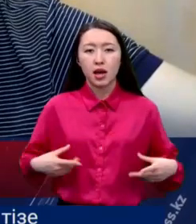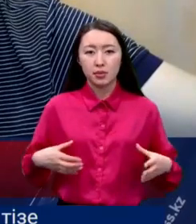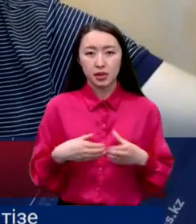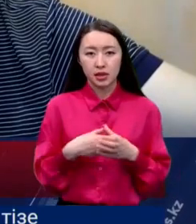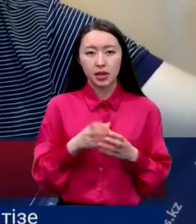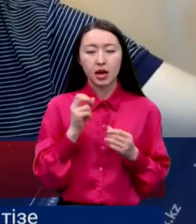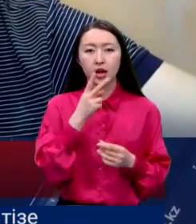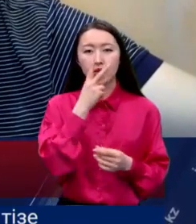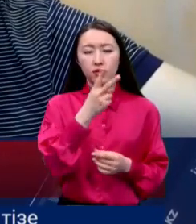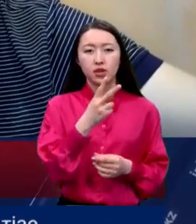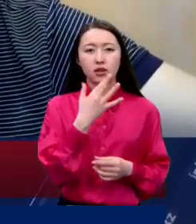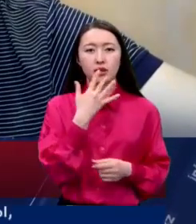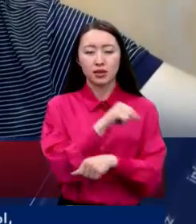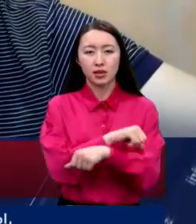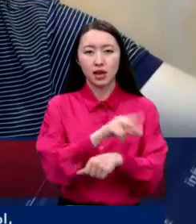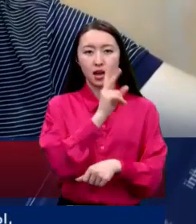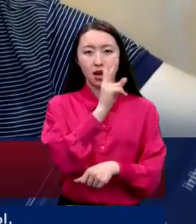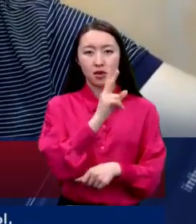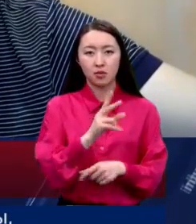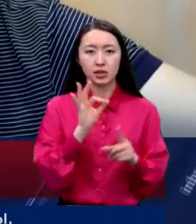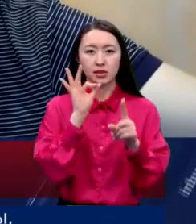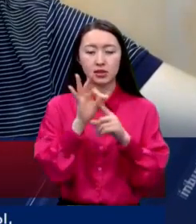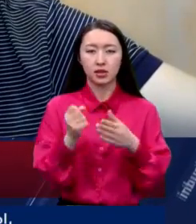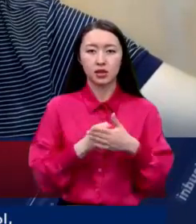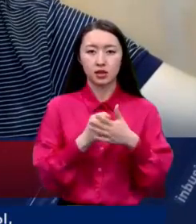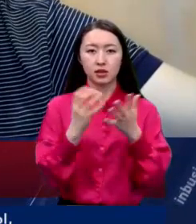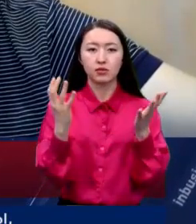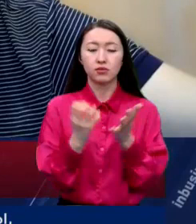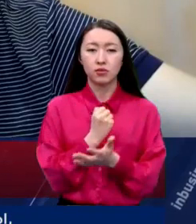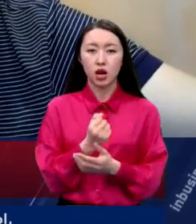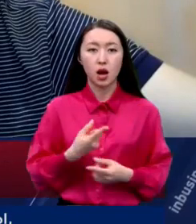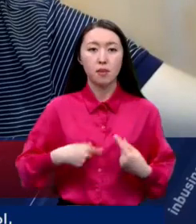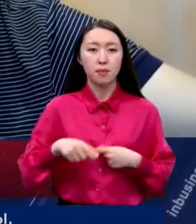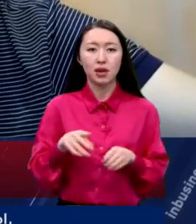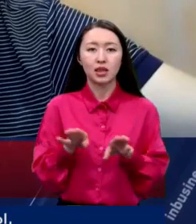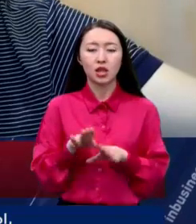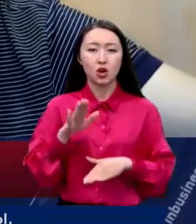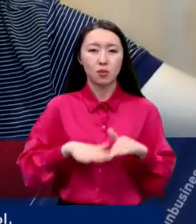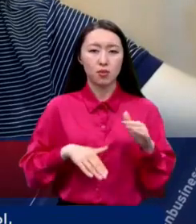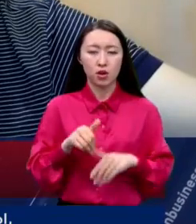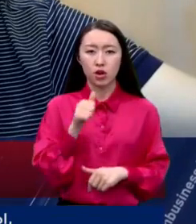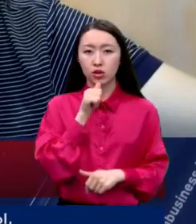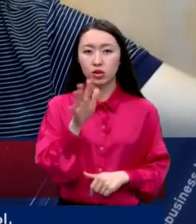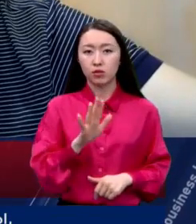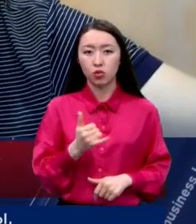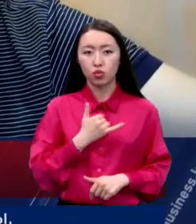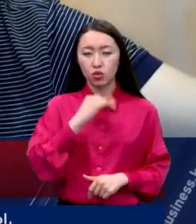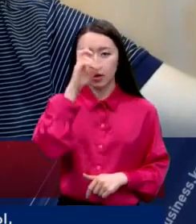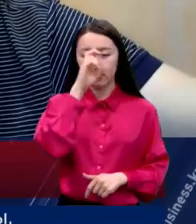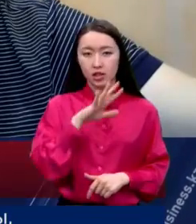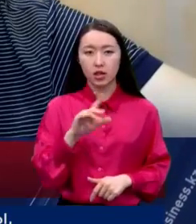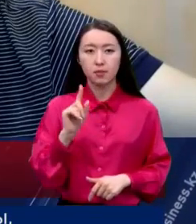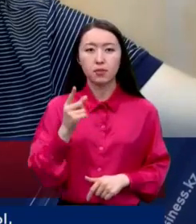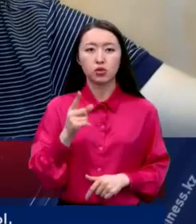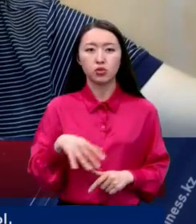как мы видим это за границей, и эффективнее достигать какой-то цели, одной цели. Мы вот такой практики не помним у нас в стране. Почему вот